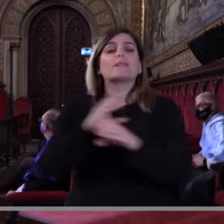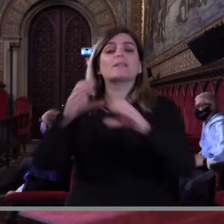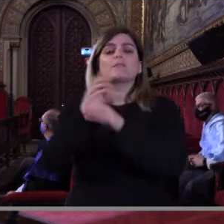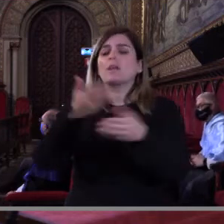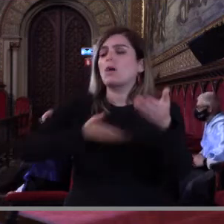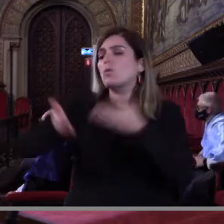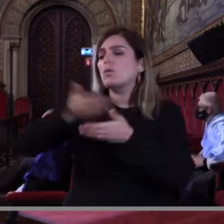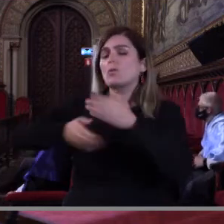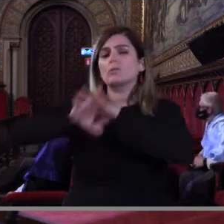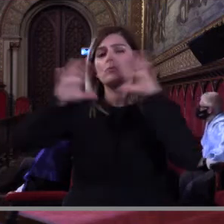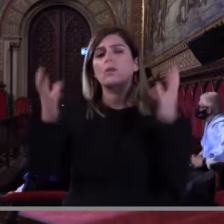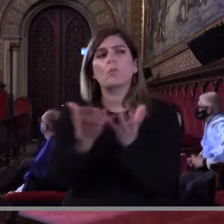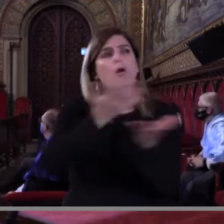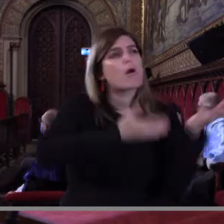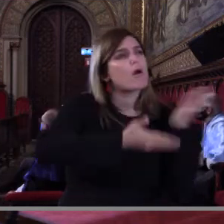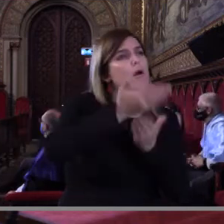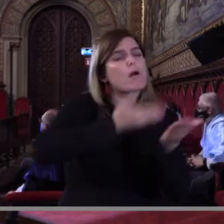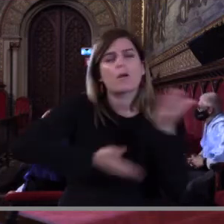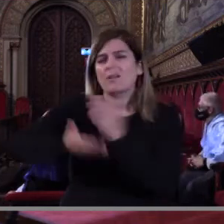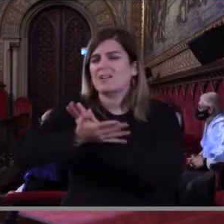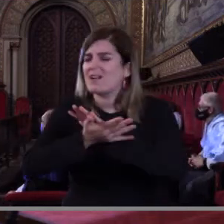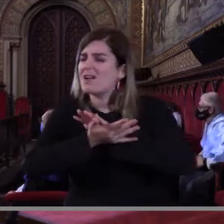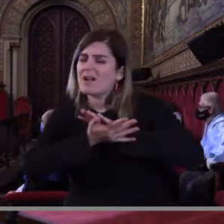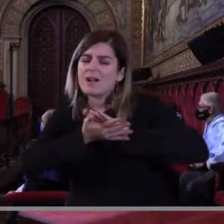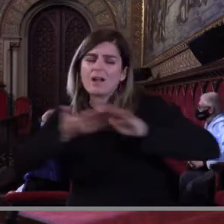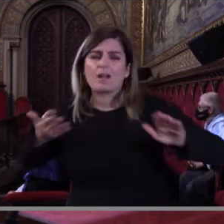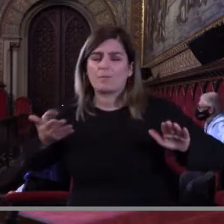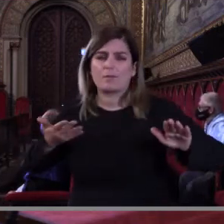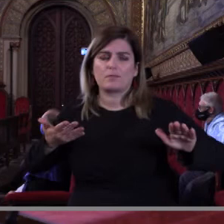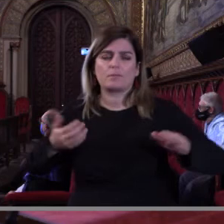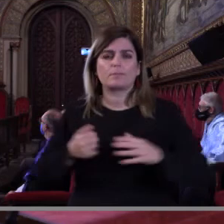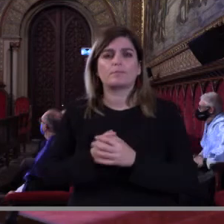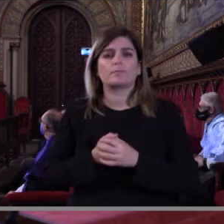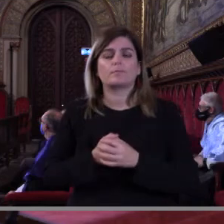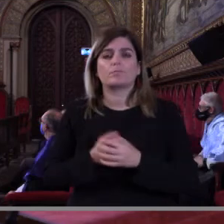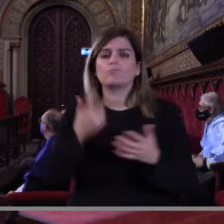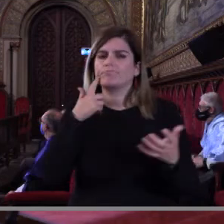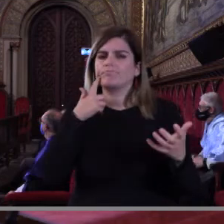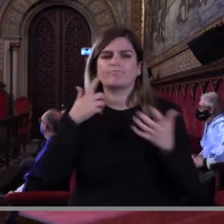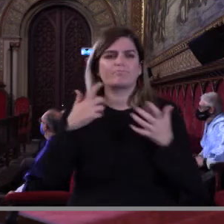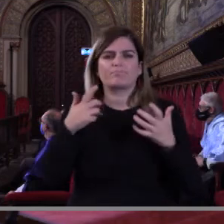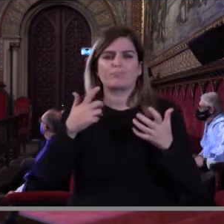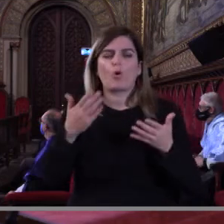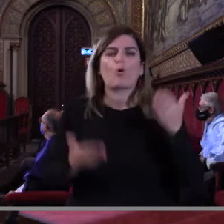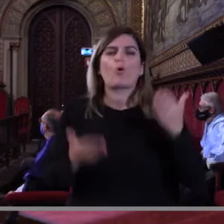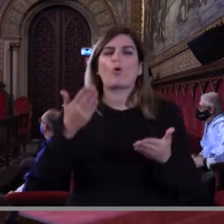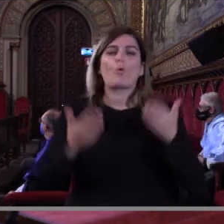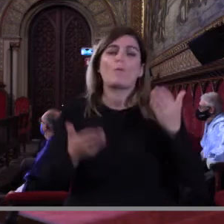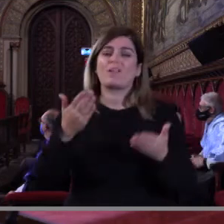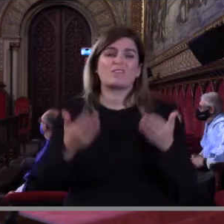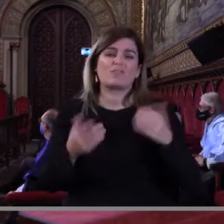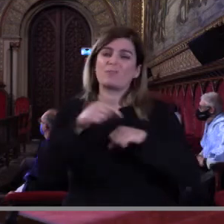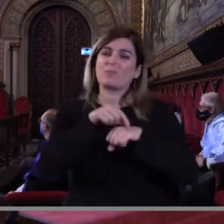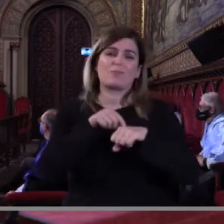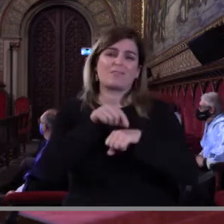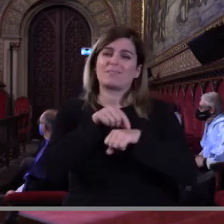col·laborat a escala mundial i amb un ritme d'avenç mai conegut fins ara. Quin contrast amb les escenes de la pitjor pràctica política que